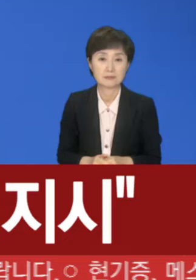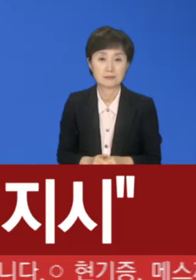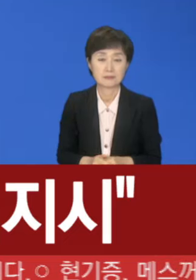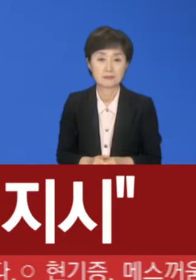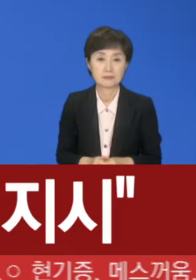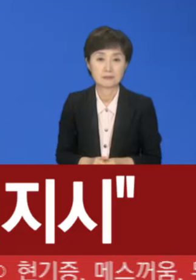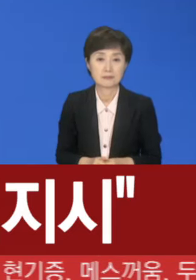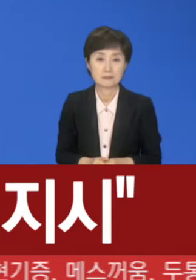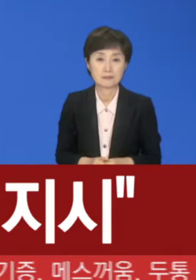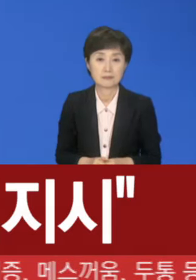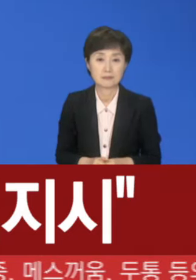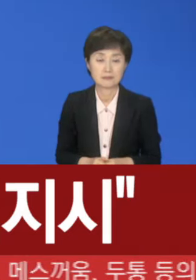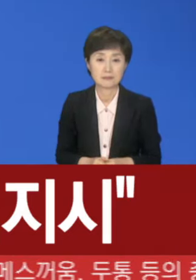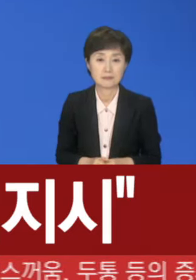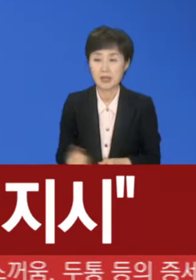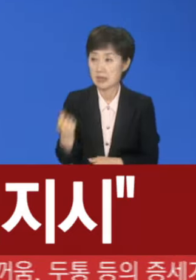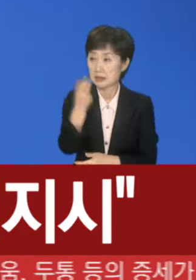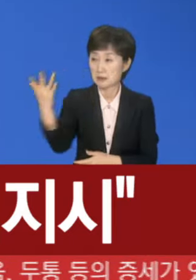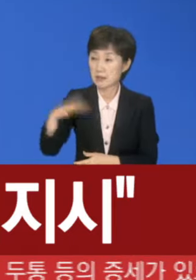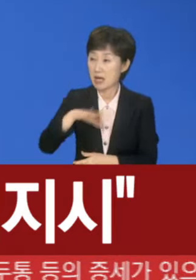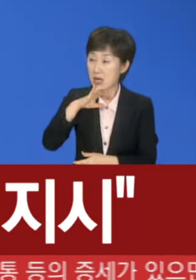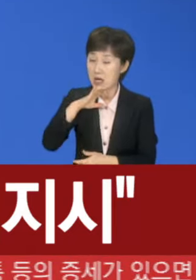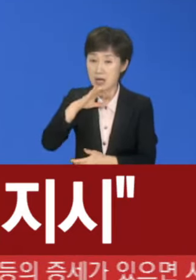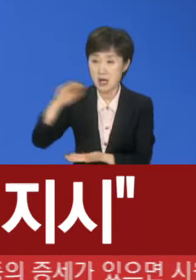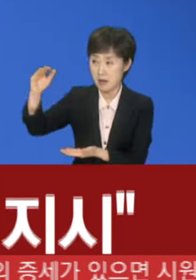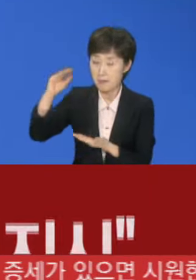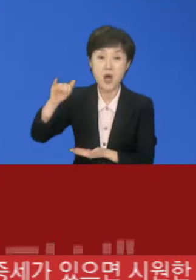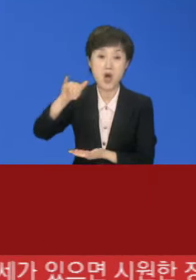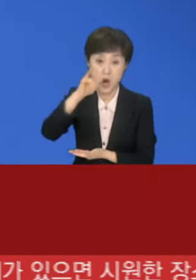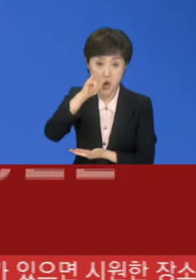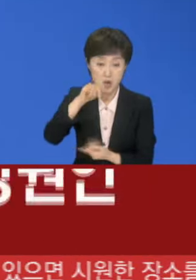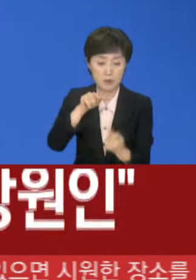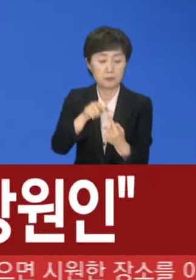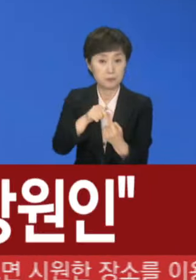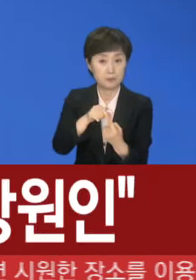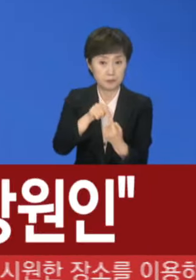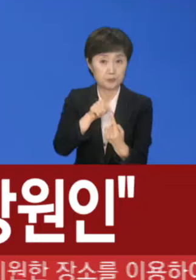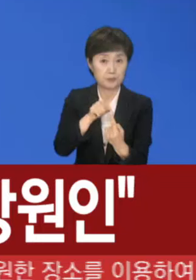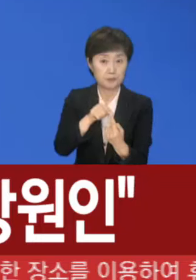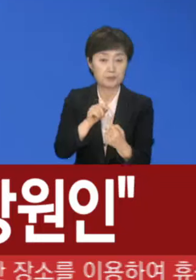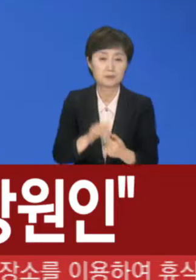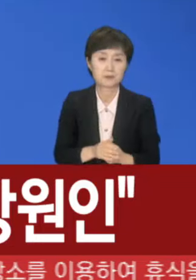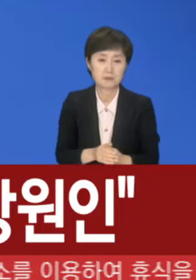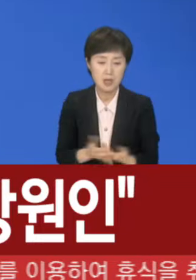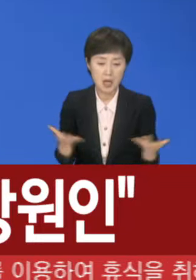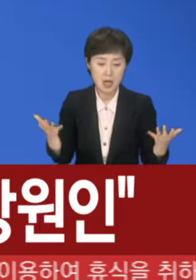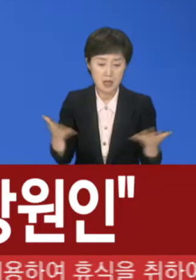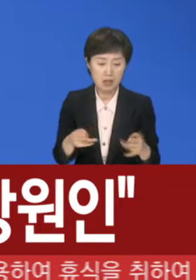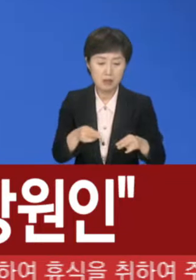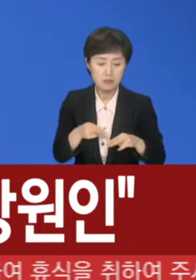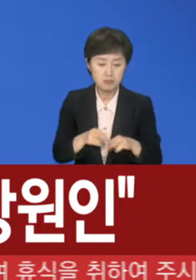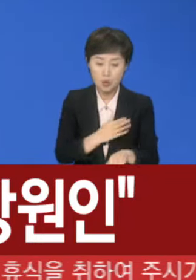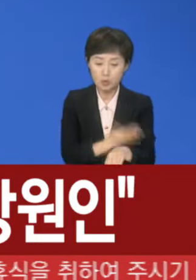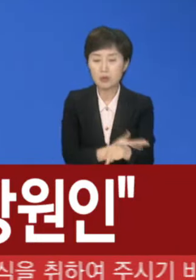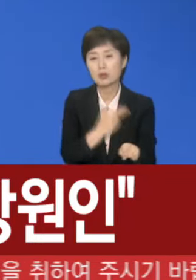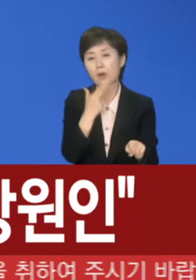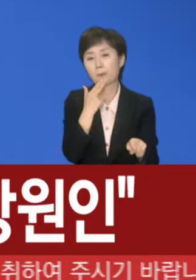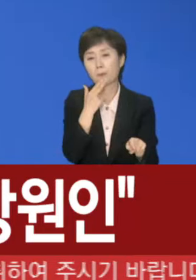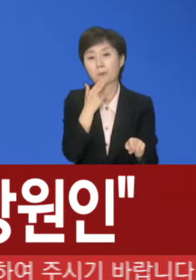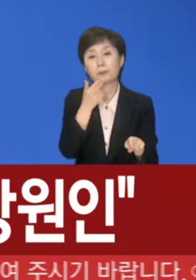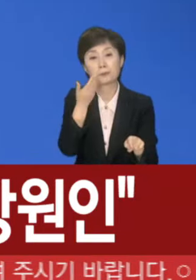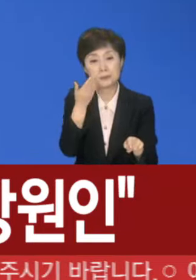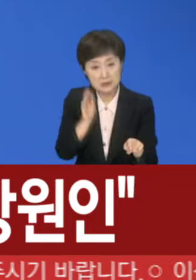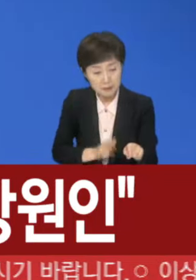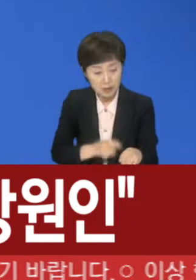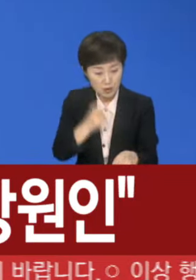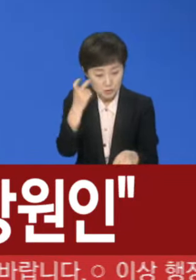언론 등에서 제기하거나 수사 과정에서 검토 대상이 된 행위는 작전 통제권이 없음에도 불구하고 여러